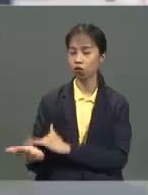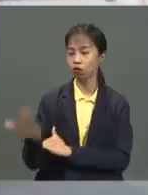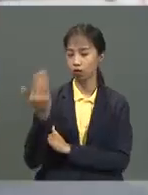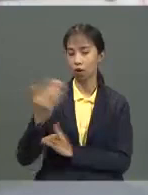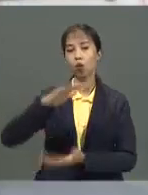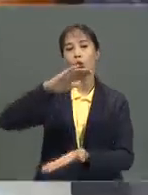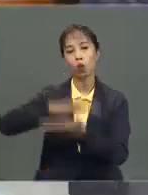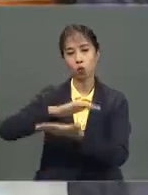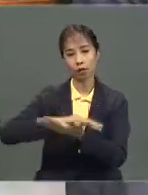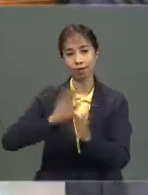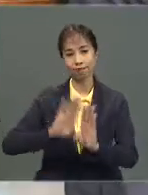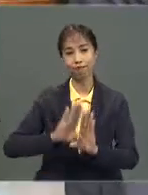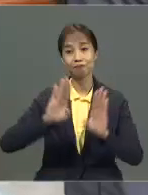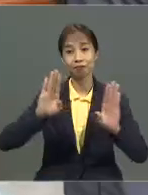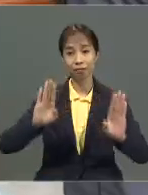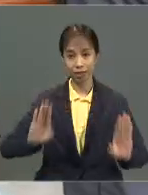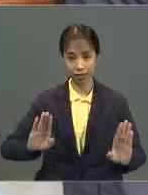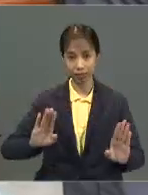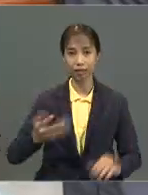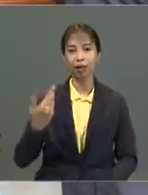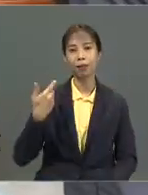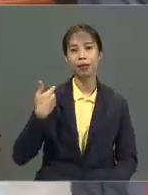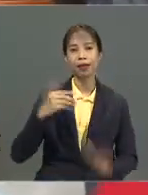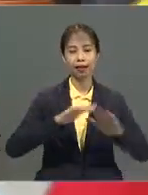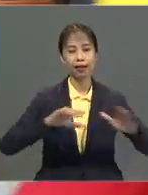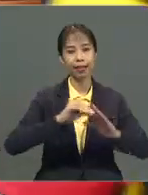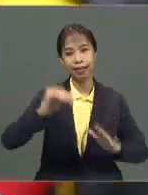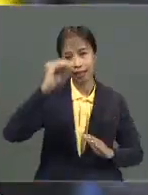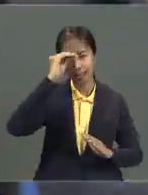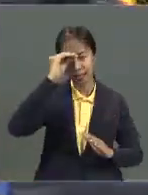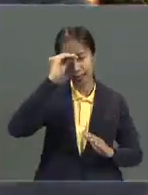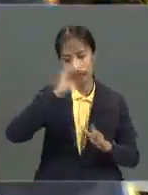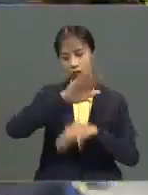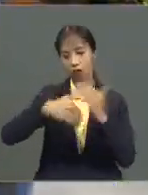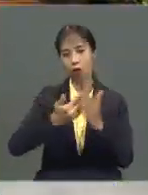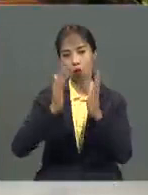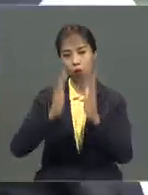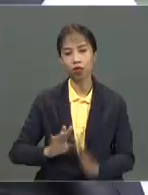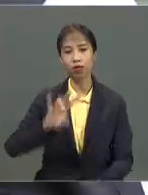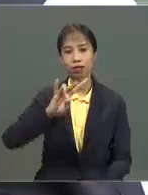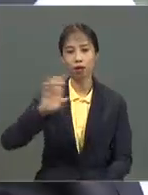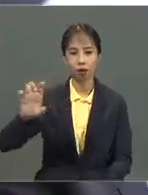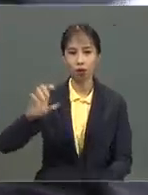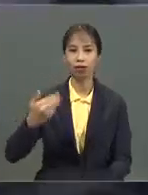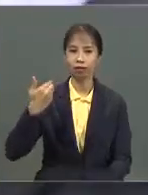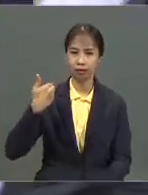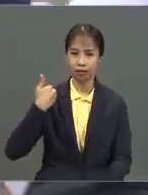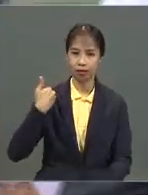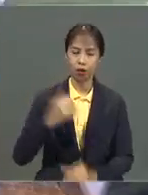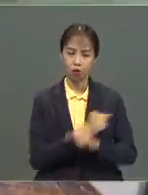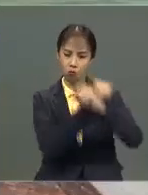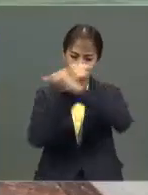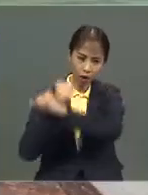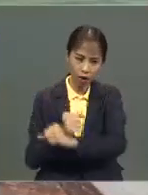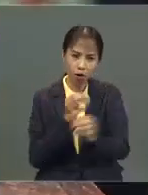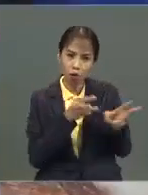งเรียนวัดราชสัทธาธรรมเขตพระโขนงที่มีนักเรียนอยู่ในการดูแลรวมกว่า700คนค่ะได้มีการวางมาตรการป้องกันการ